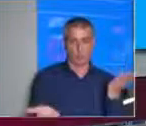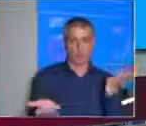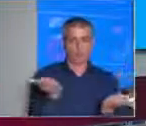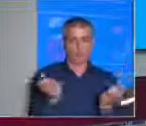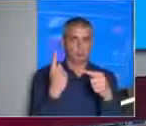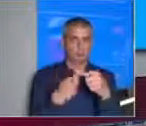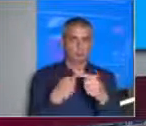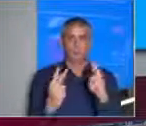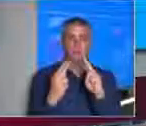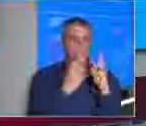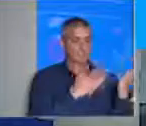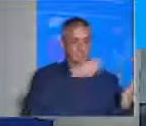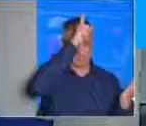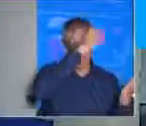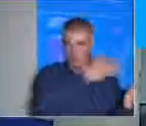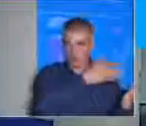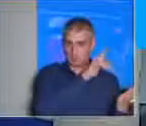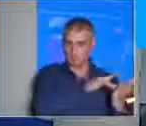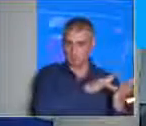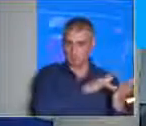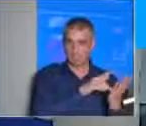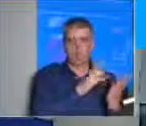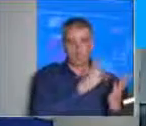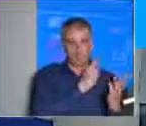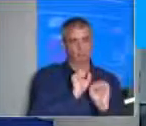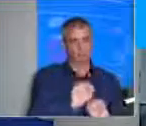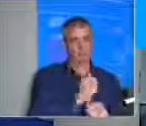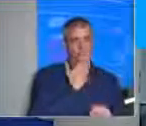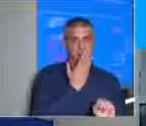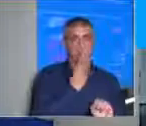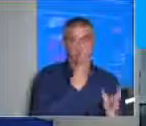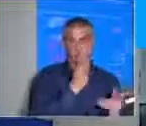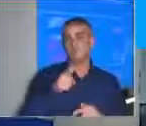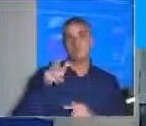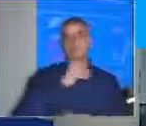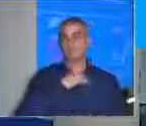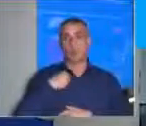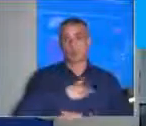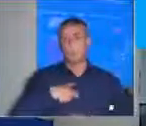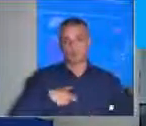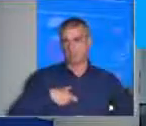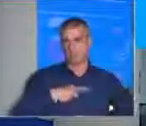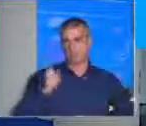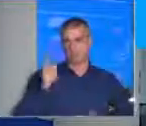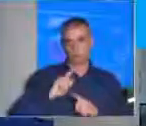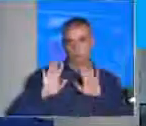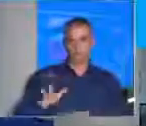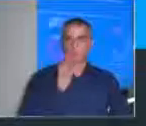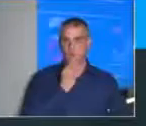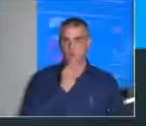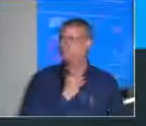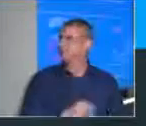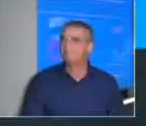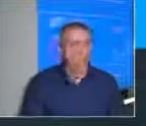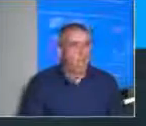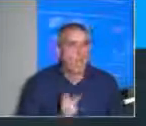הקו בדיוק בין צרפת וגרמניה שנמצאת בצד הנכון, לעומת פולין והונגריה שנמצאת בצד הפסול. עוד פעם, אני אומרת, זה